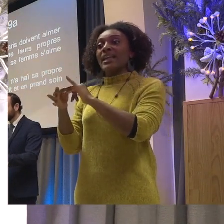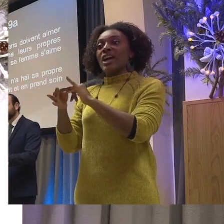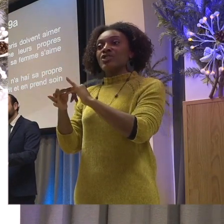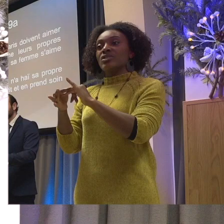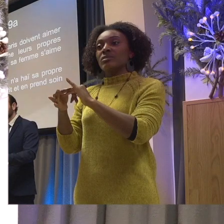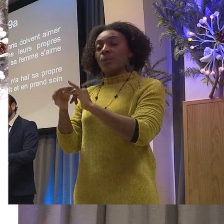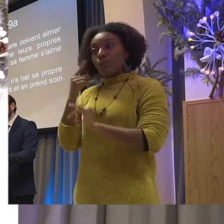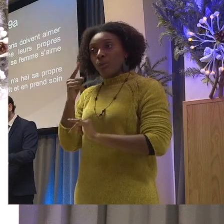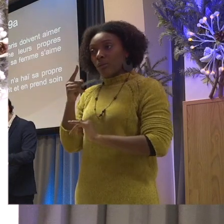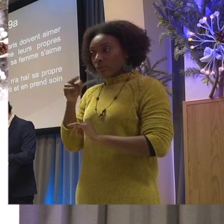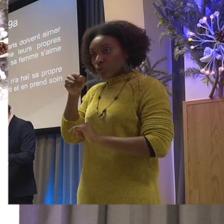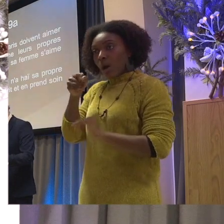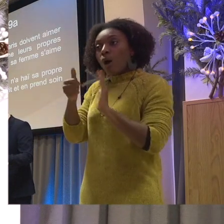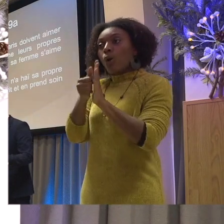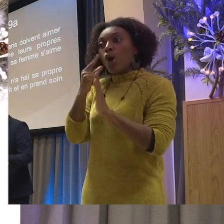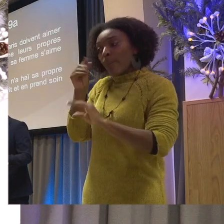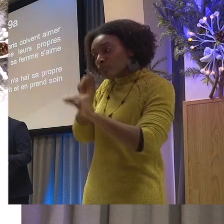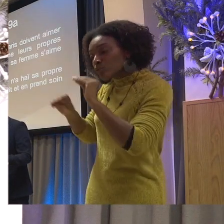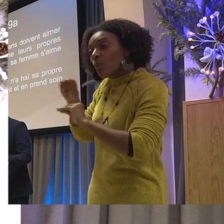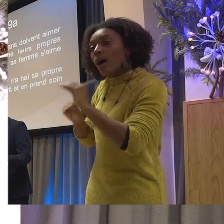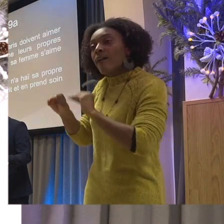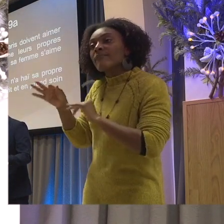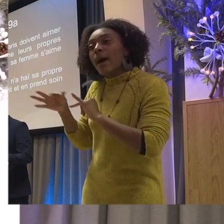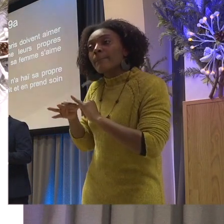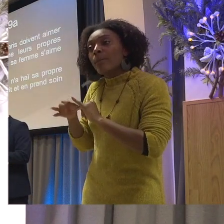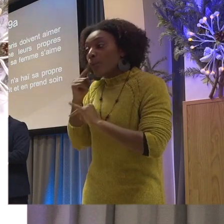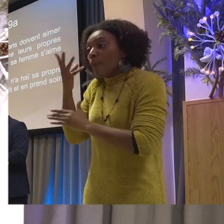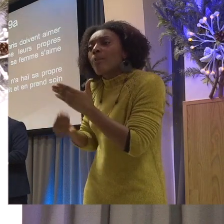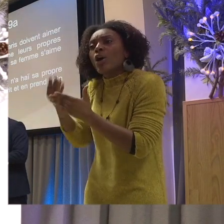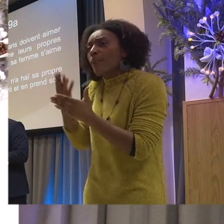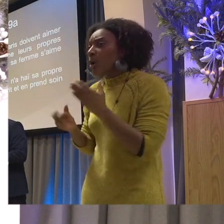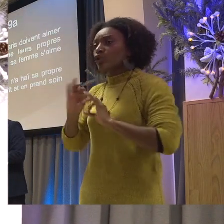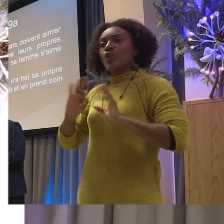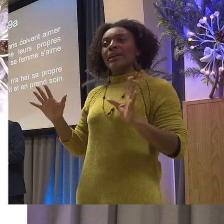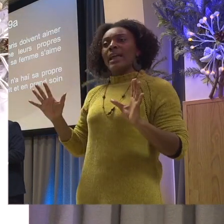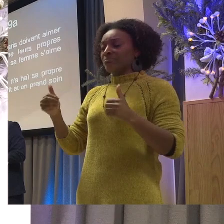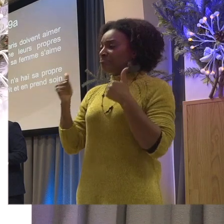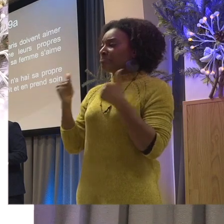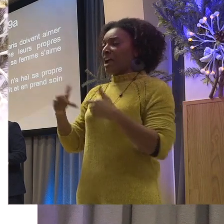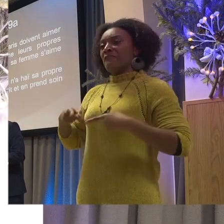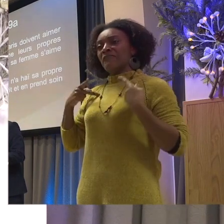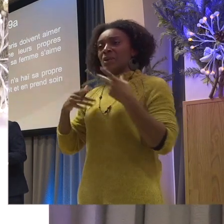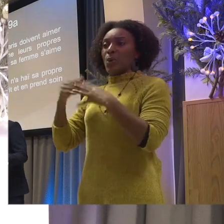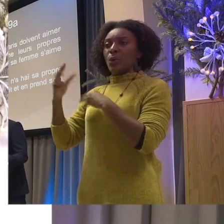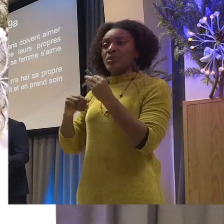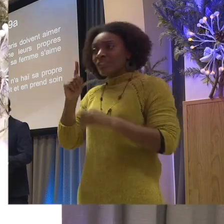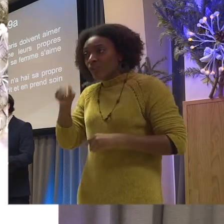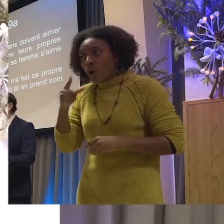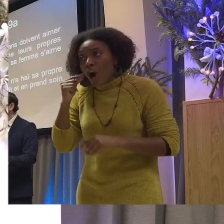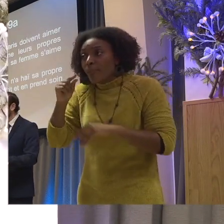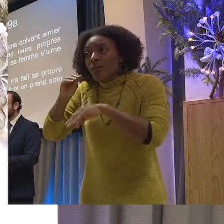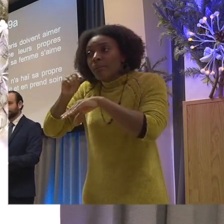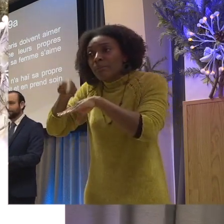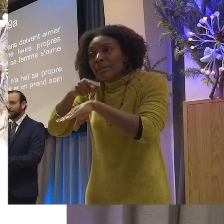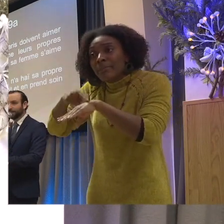rien. C'est ta responsabilité, bien-aimé. C'est ta responsabilité. C'est ton devoir d'homme d'enseigner la bonne doctrine à